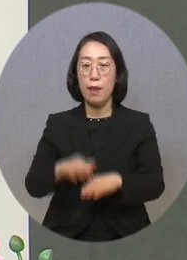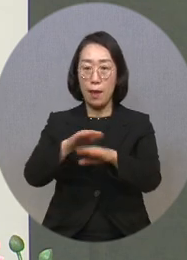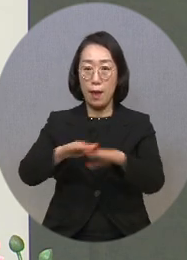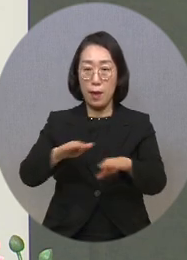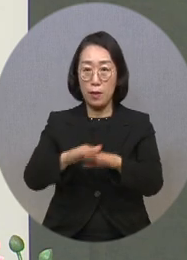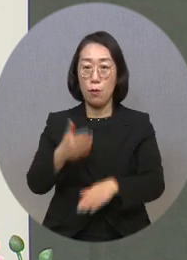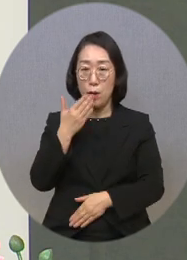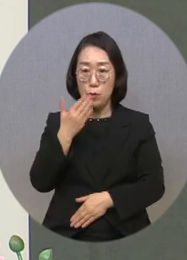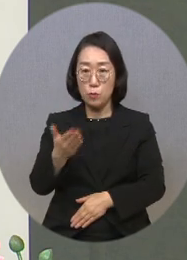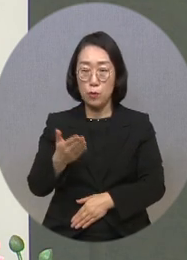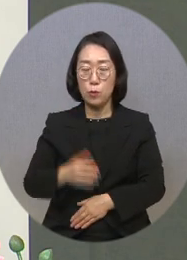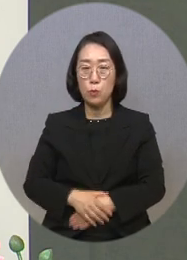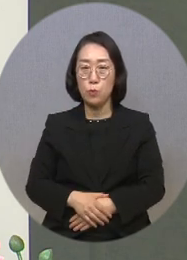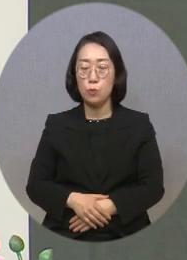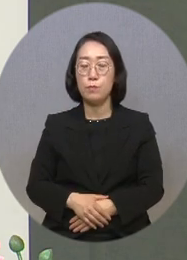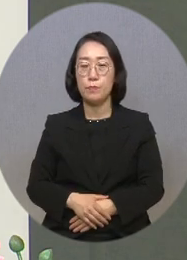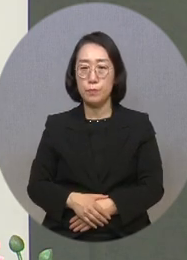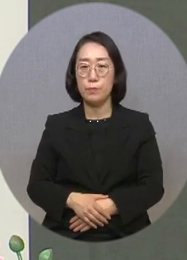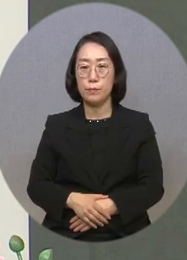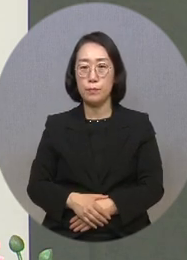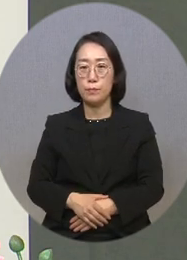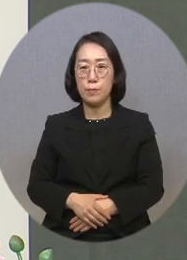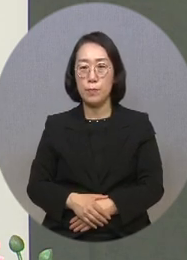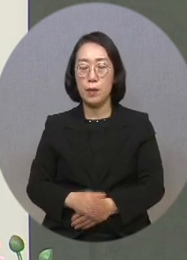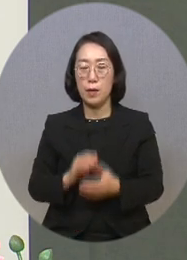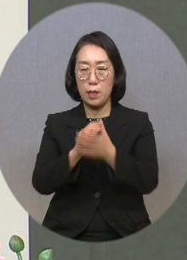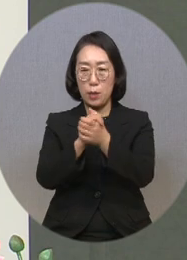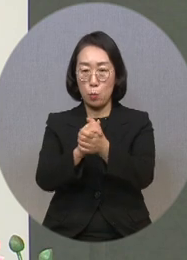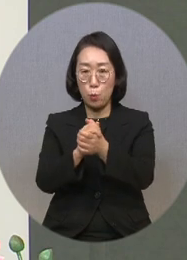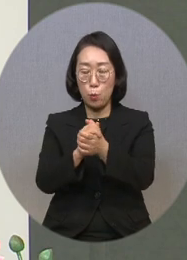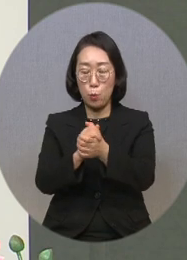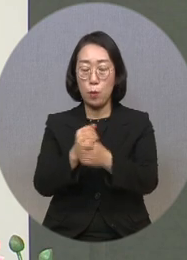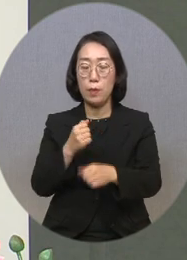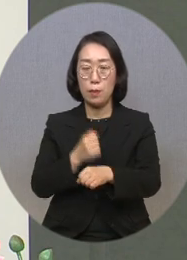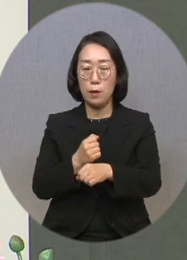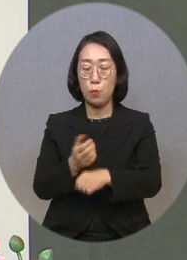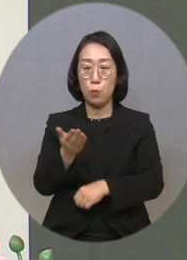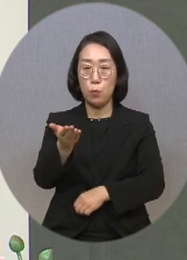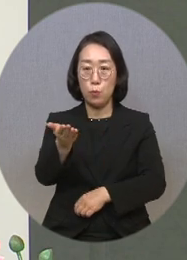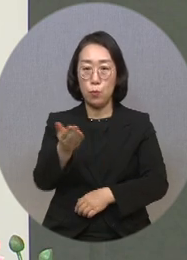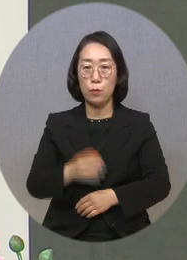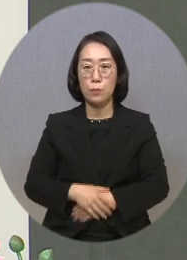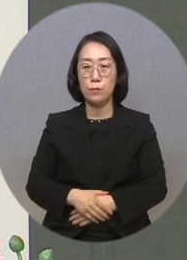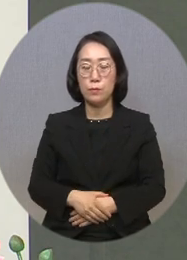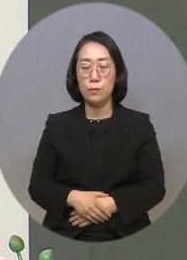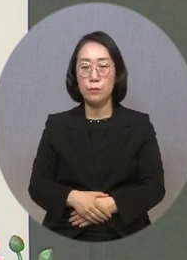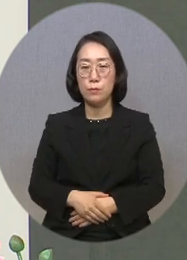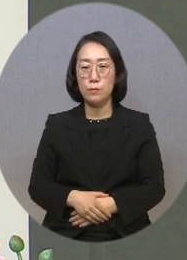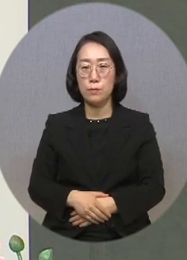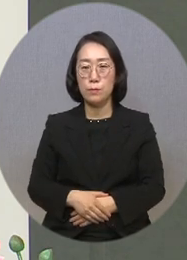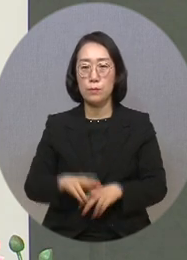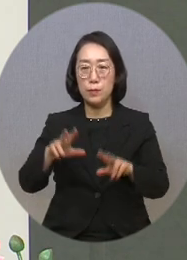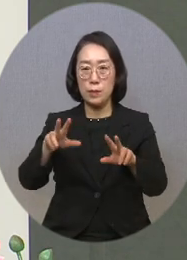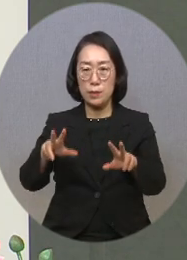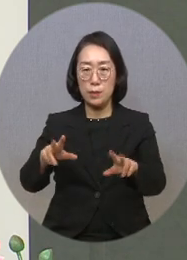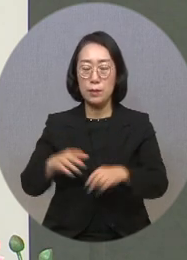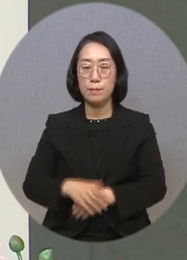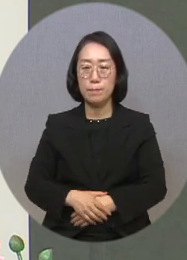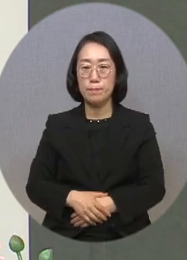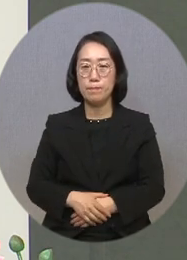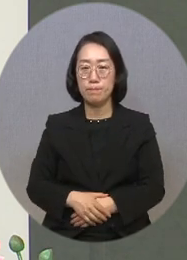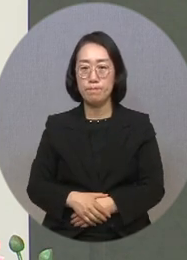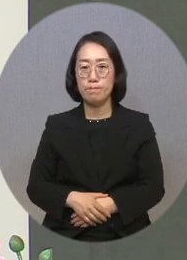수 있도록 네. 예, 아주 기도를 염원하시는 네. 그런 현재 네. 있다